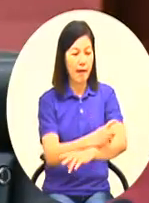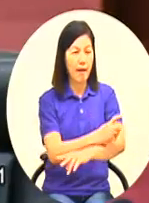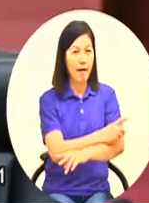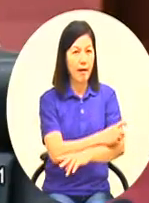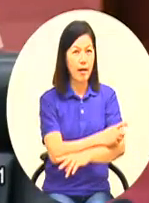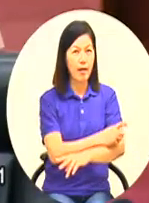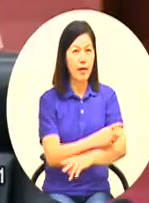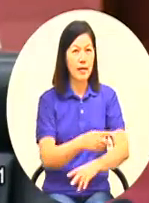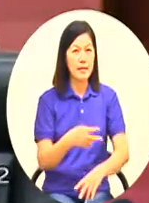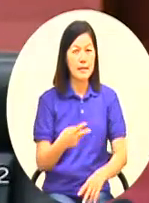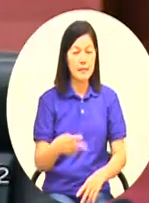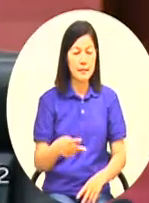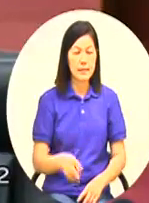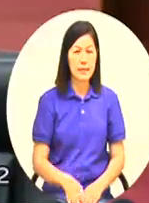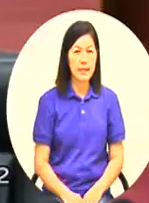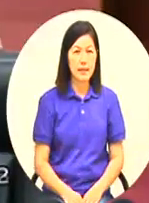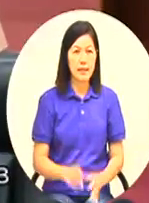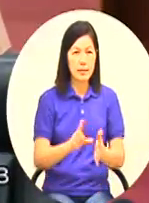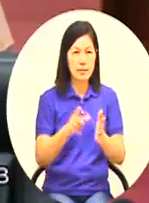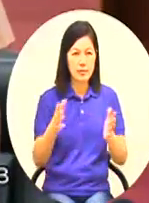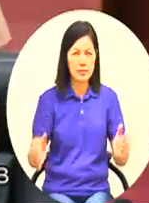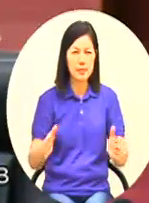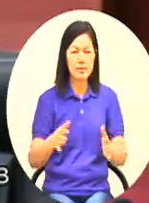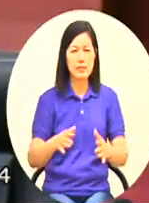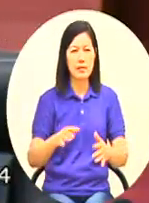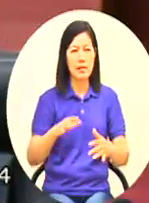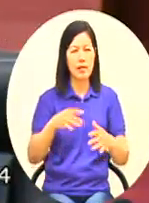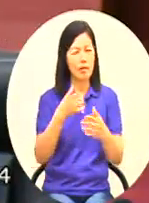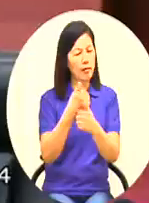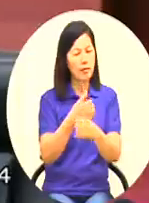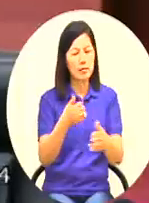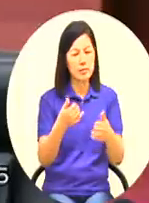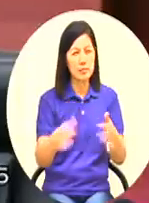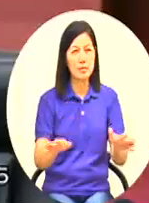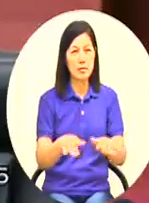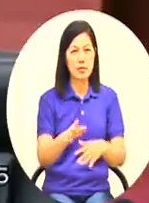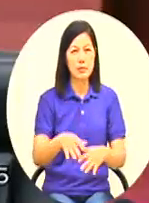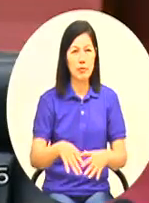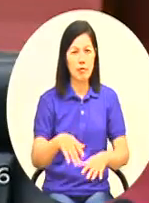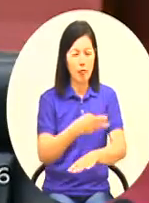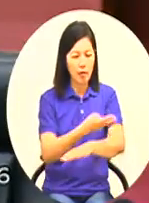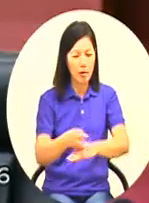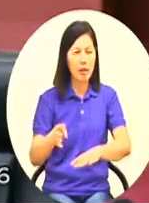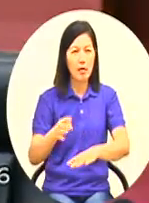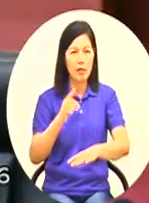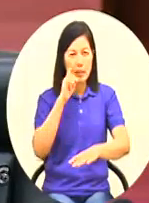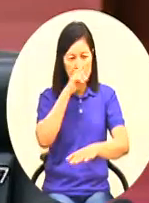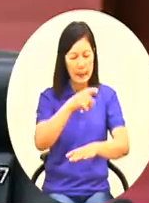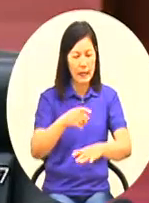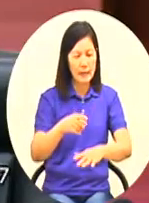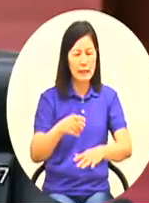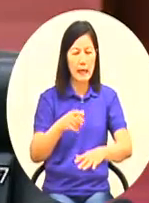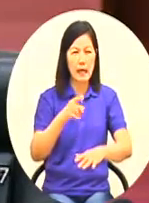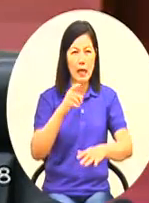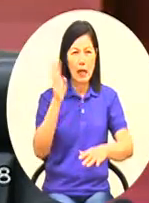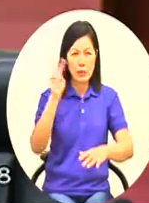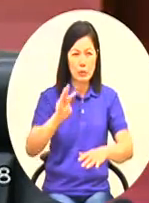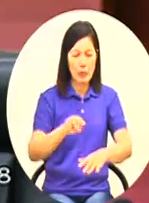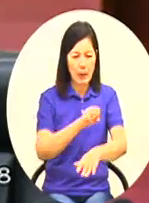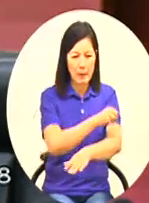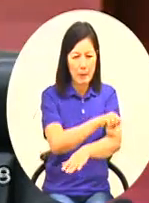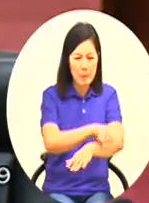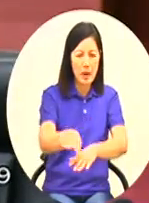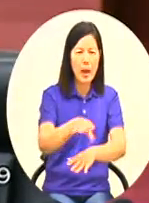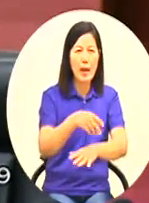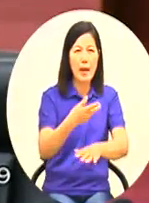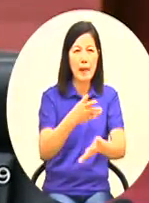这个啊这嘛经过一个时段对不对哦，当然里面迄个皮下厂各方面嘞，会影响大家排废水嘞，真个双氧水迄、那个。